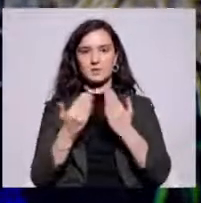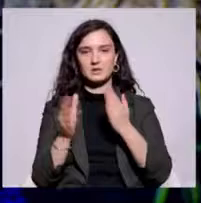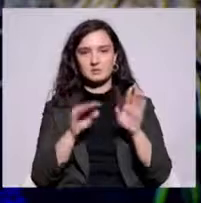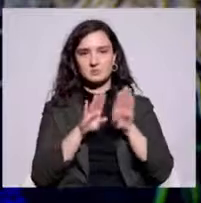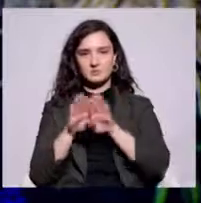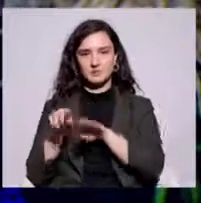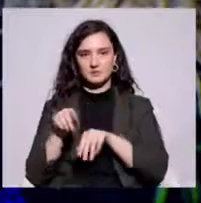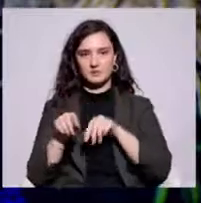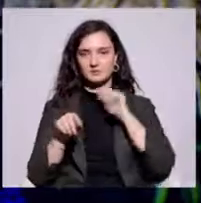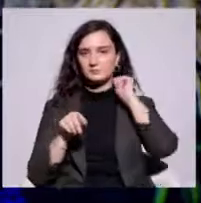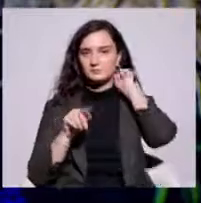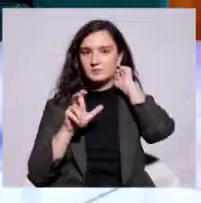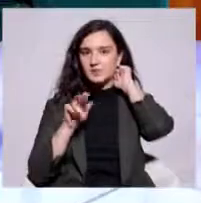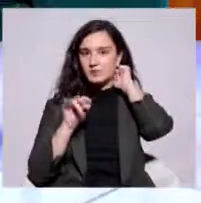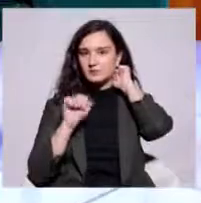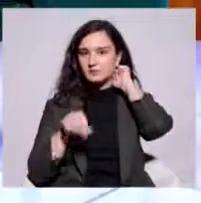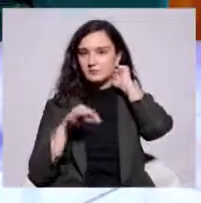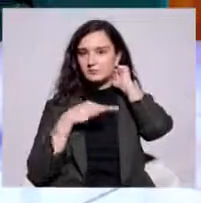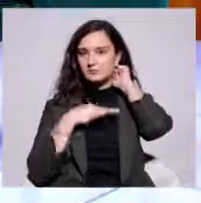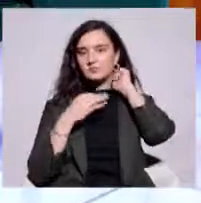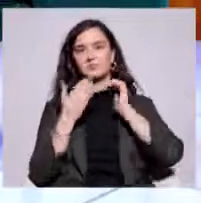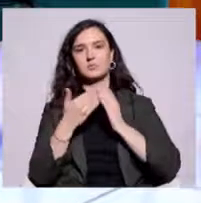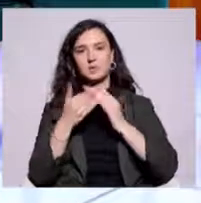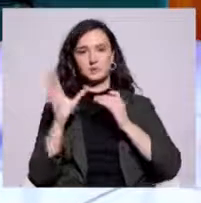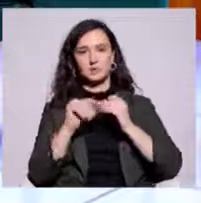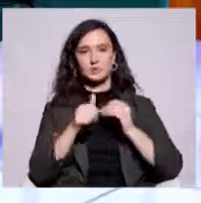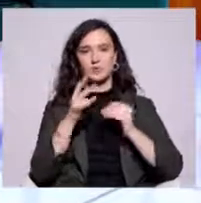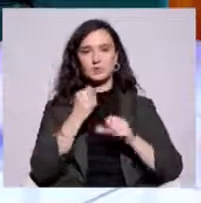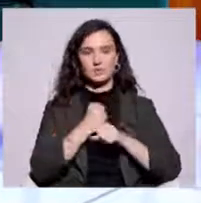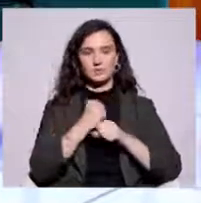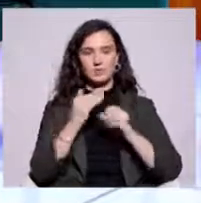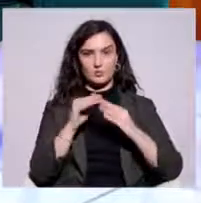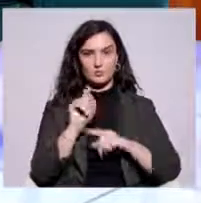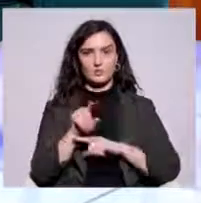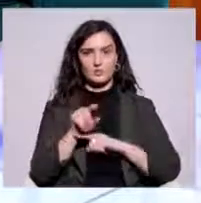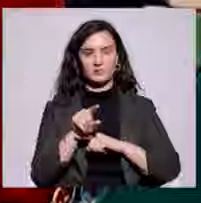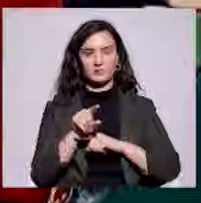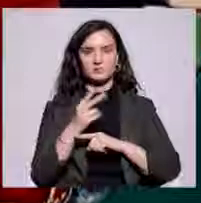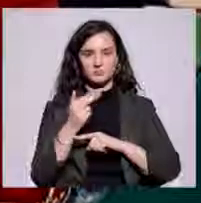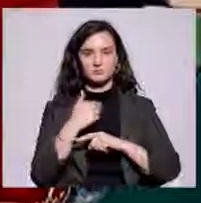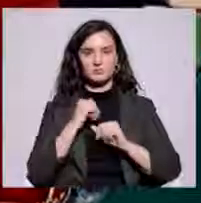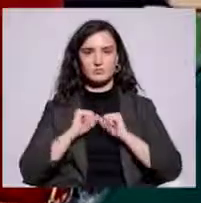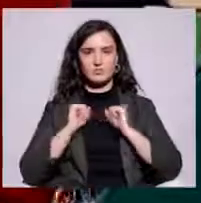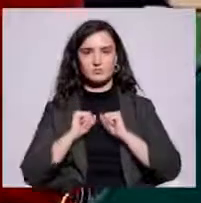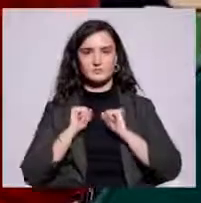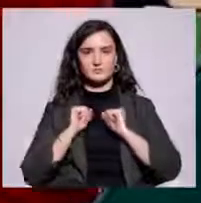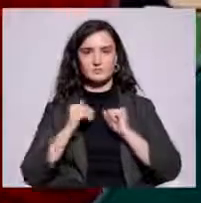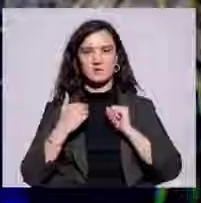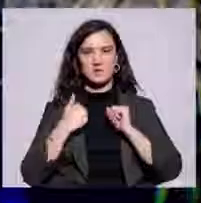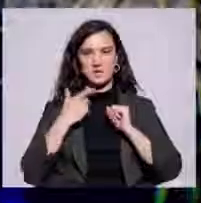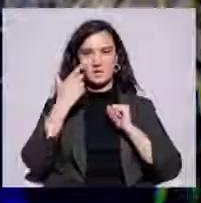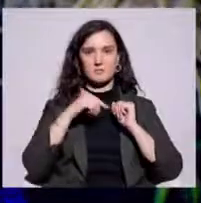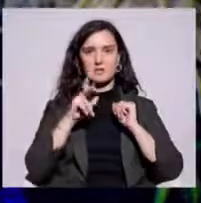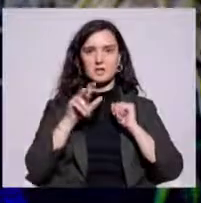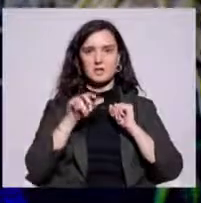მაგალითის მიხედვით. So Helen, can you give us an example of how to do the homework? I will try. I